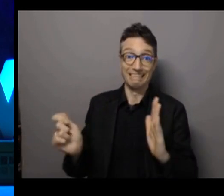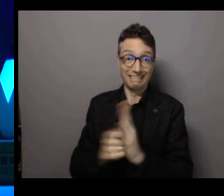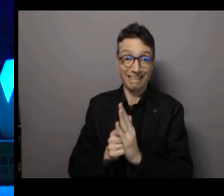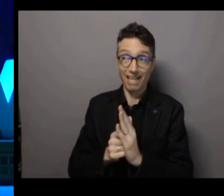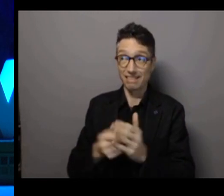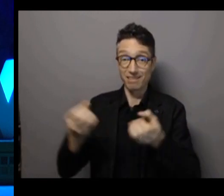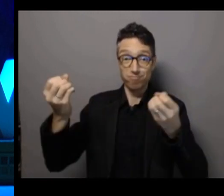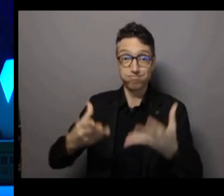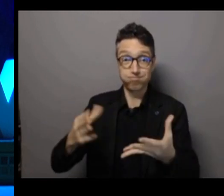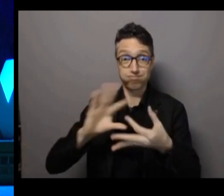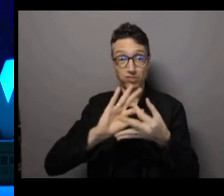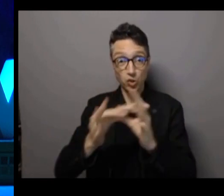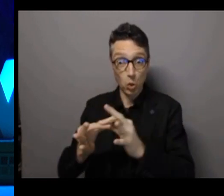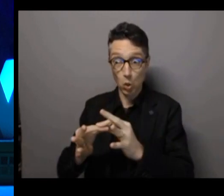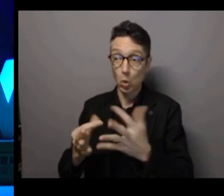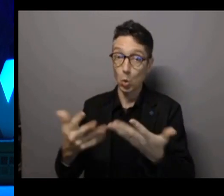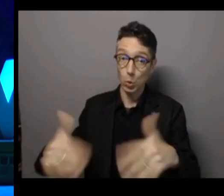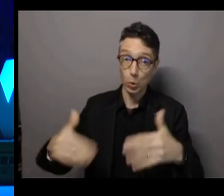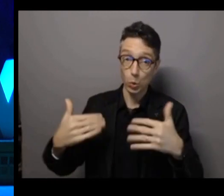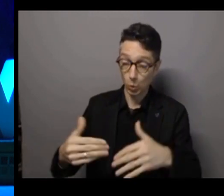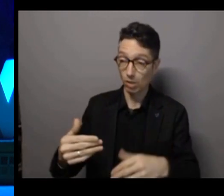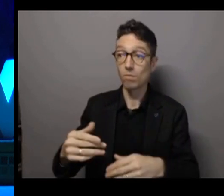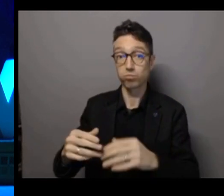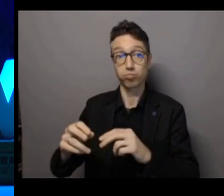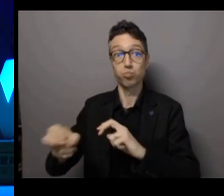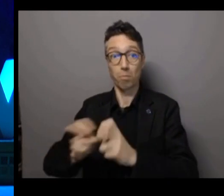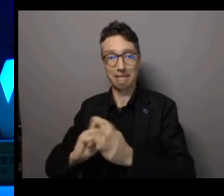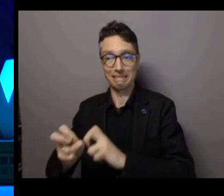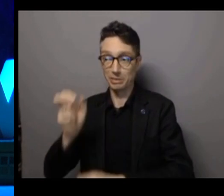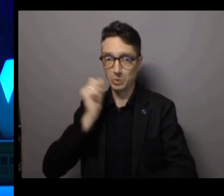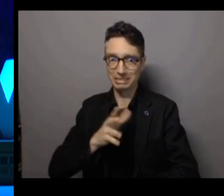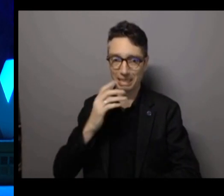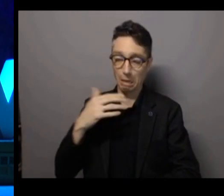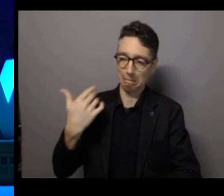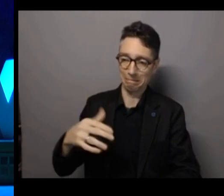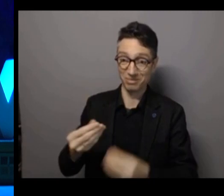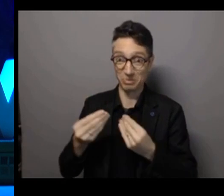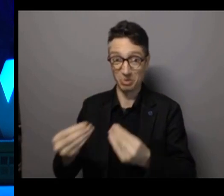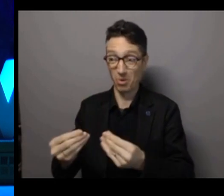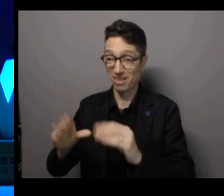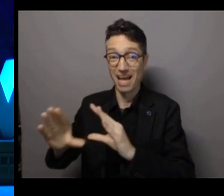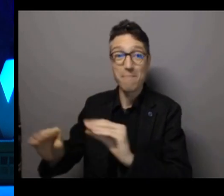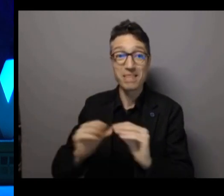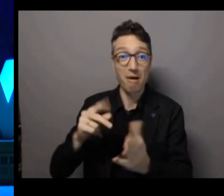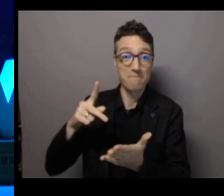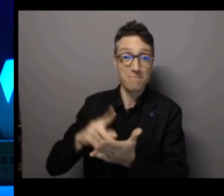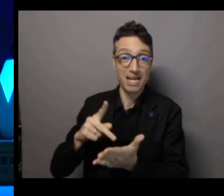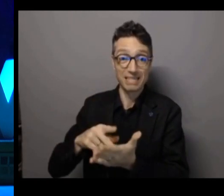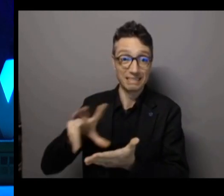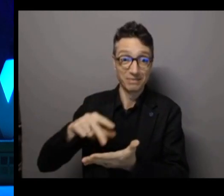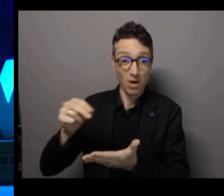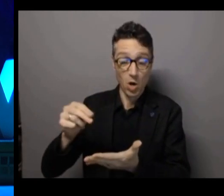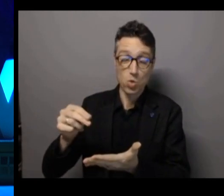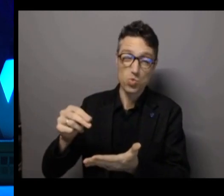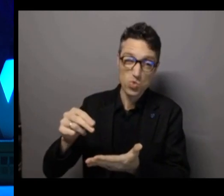événement. Pour notamment, bien sûr, les franciliens. Ils devront anticiper plus que d'habitude leur